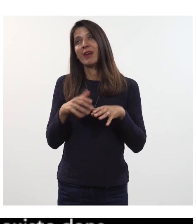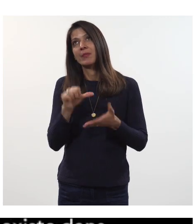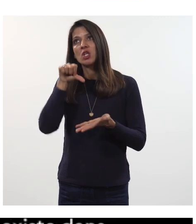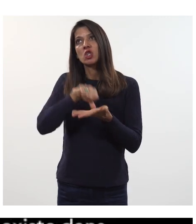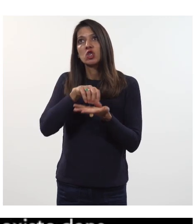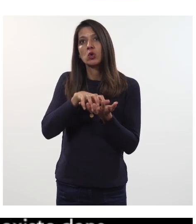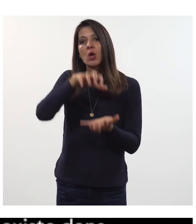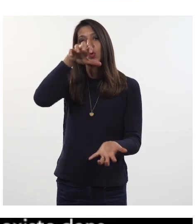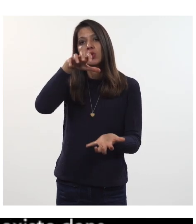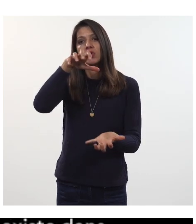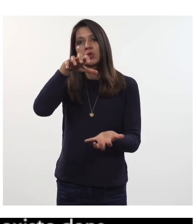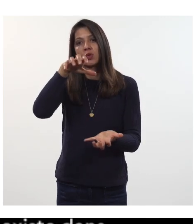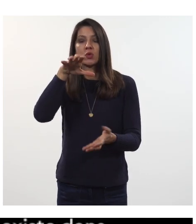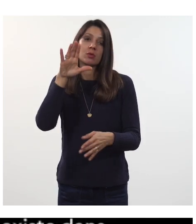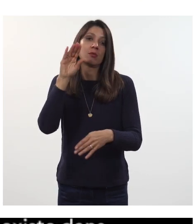ressources plutôt nutrition